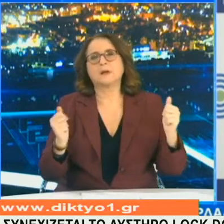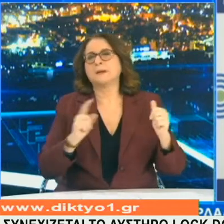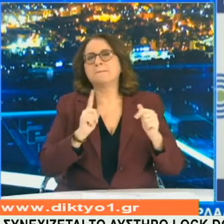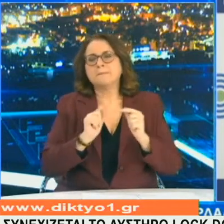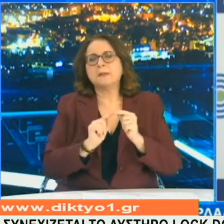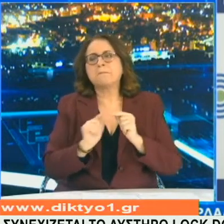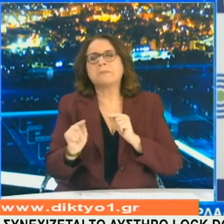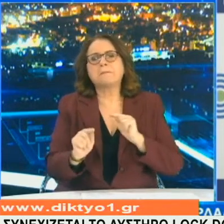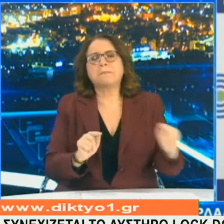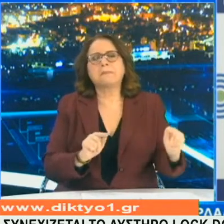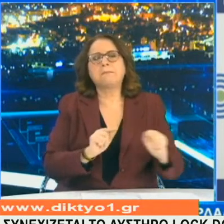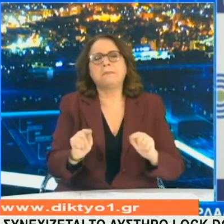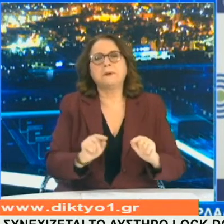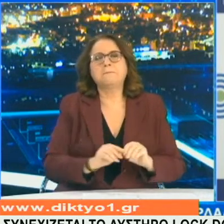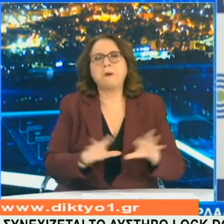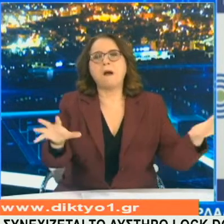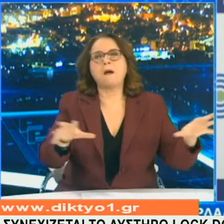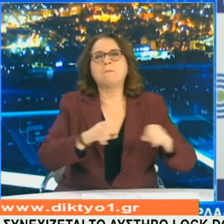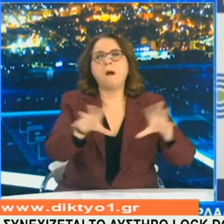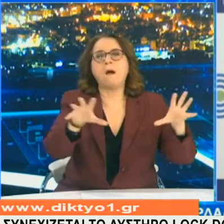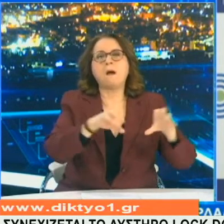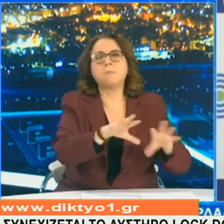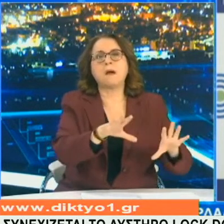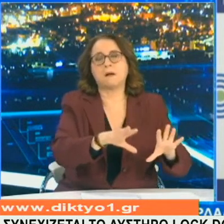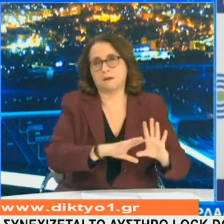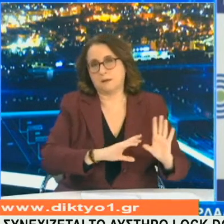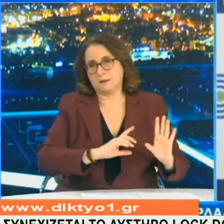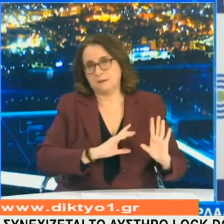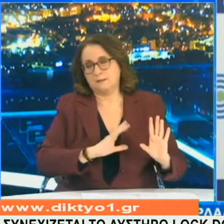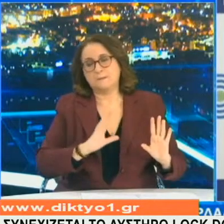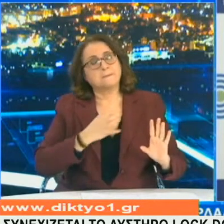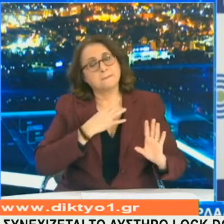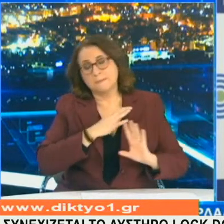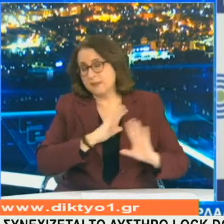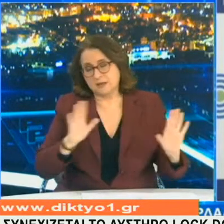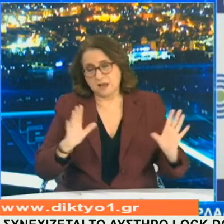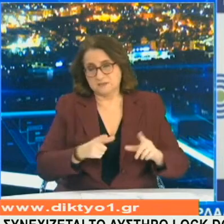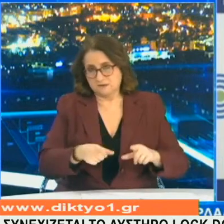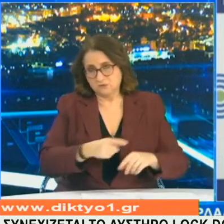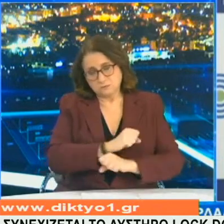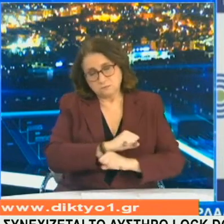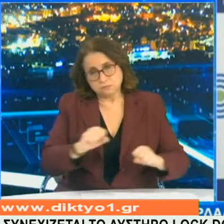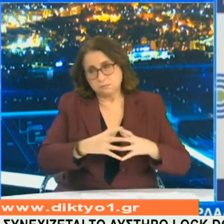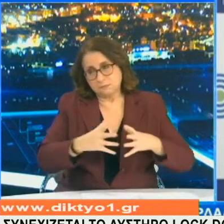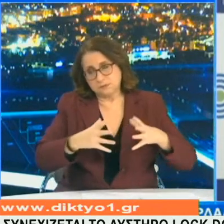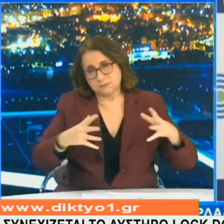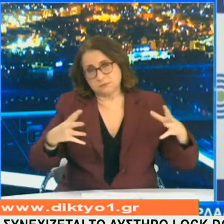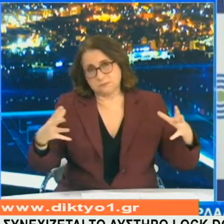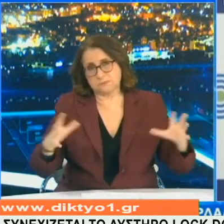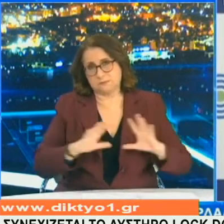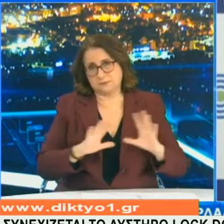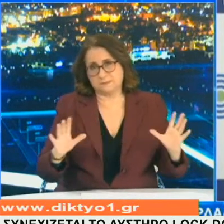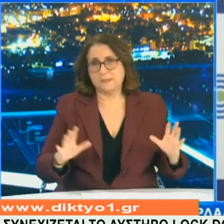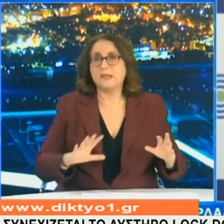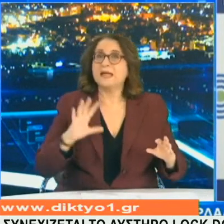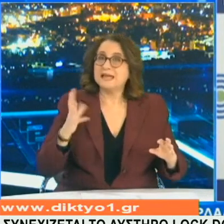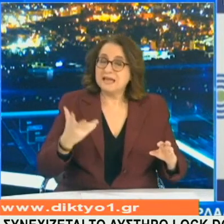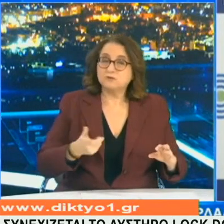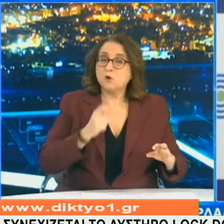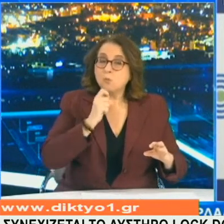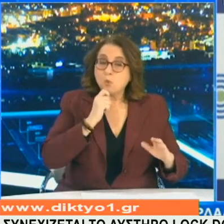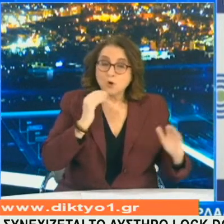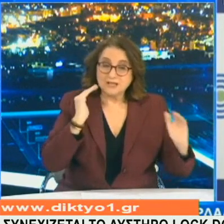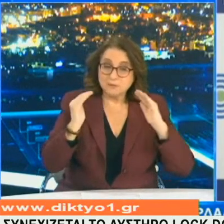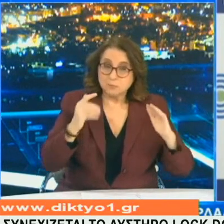εξάπλωσης, χωρίς περιθώρια δημιουργίας επιδημιολογικών πολλαπλασιαστών. Και γι' αυτό άλλωστε και η πολιτική προστασία διατηρεί